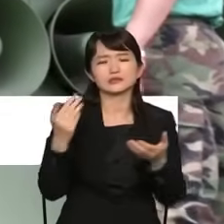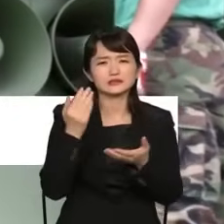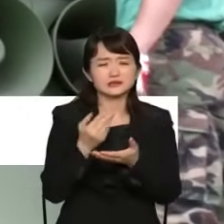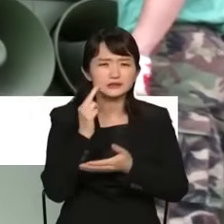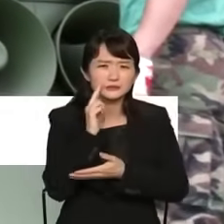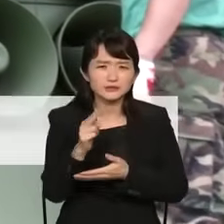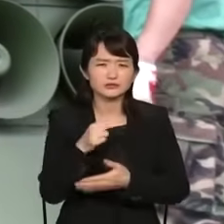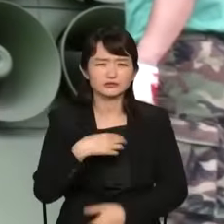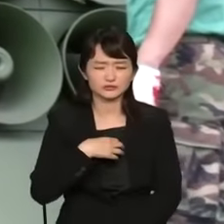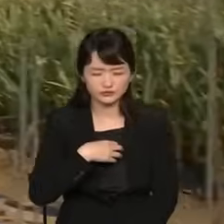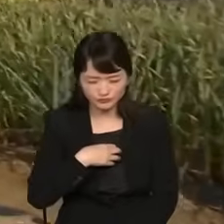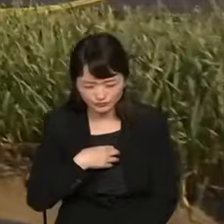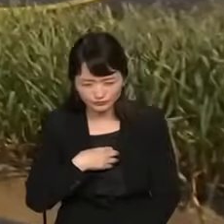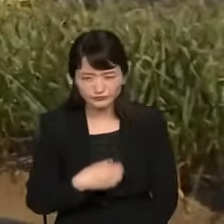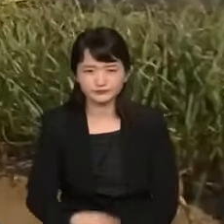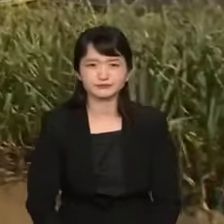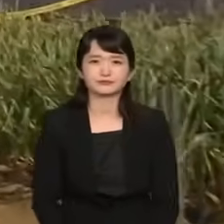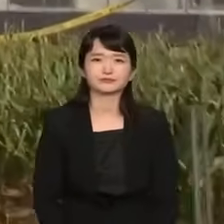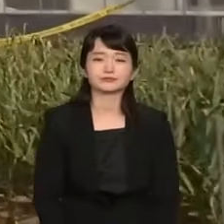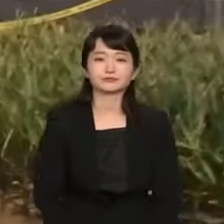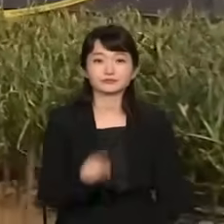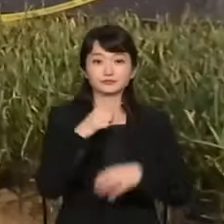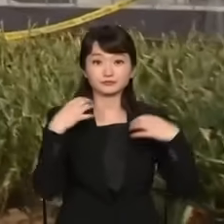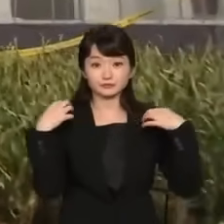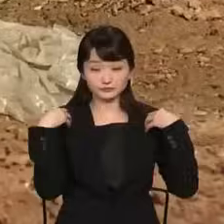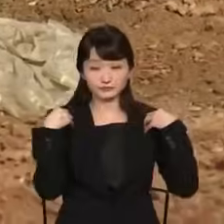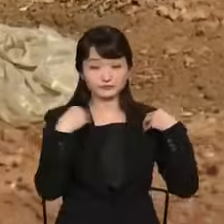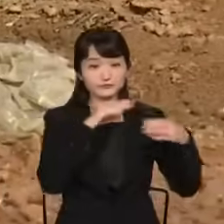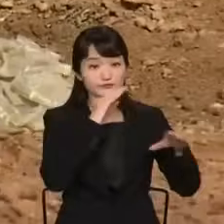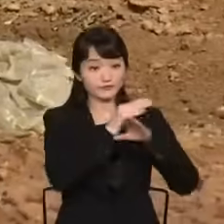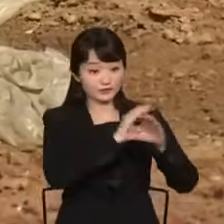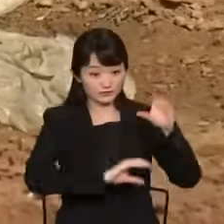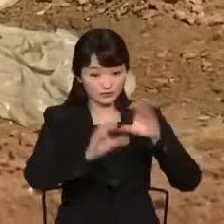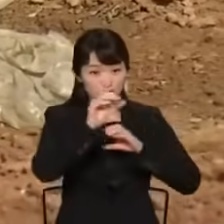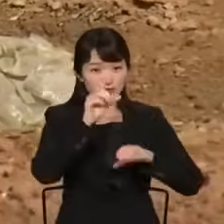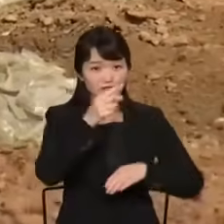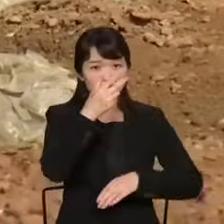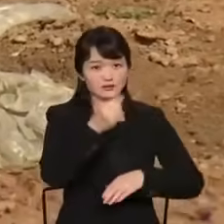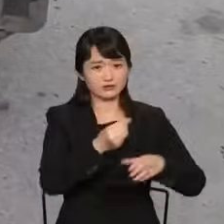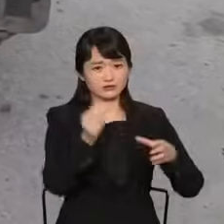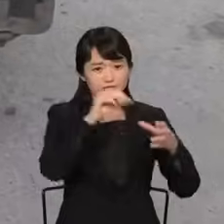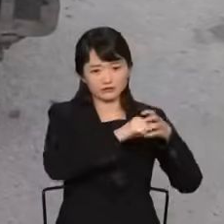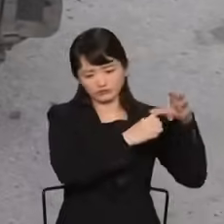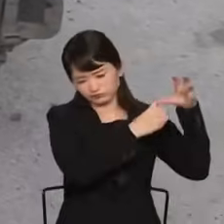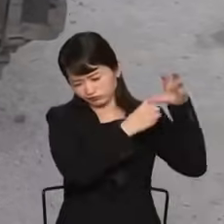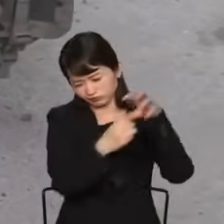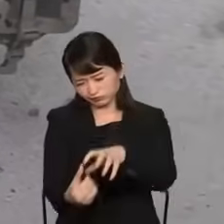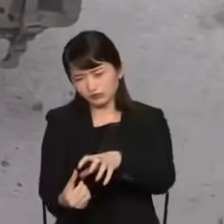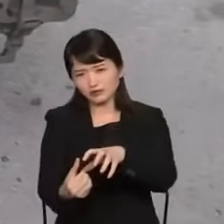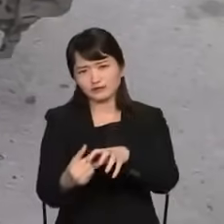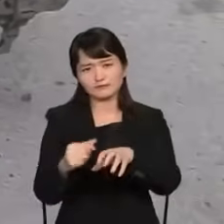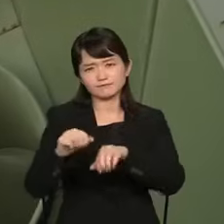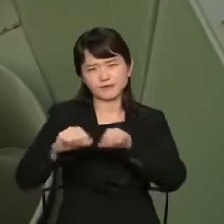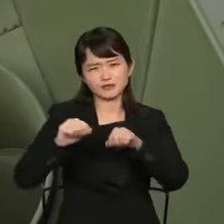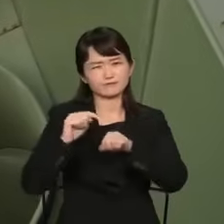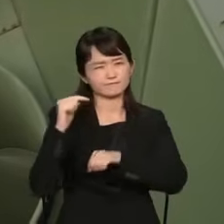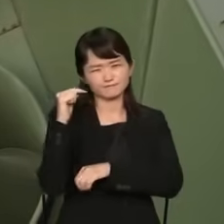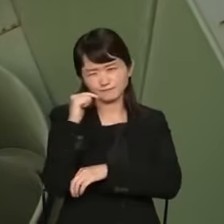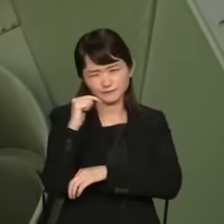우려를 나타냈습니다. 정부는 북한이 추가로 도발하면 대응 강도를 높이겠다고 밝혔습니다.